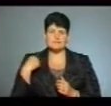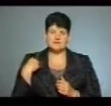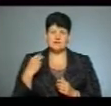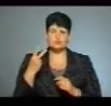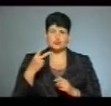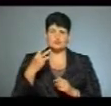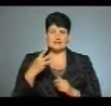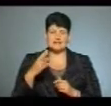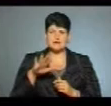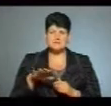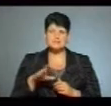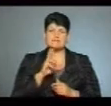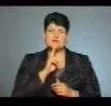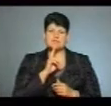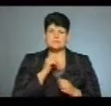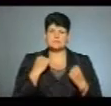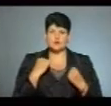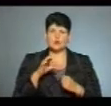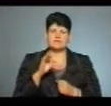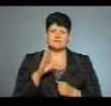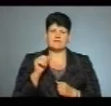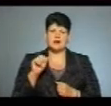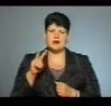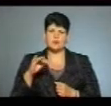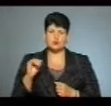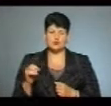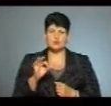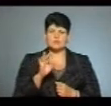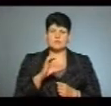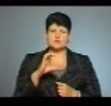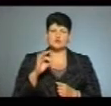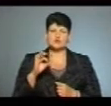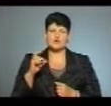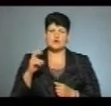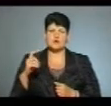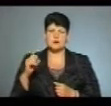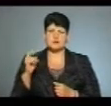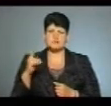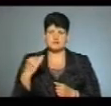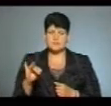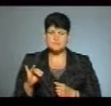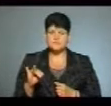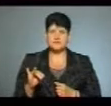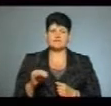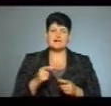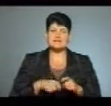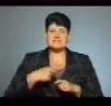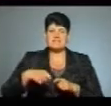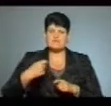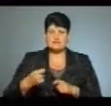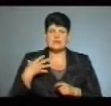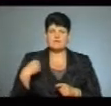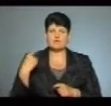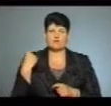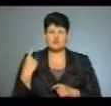у кременецьких спортсменів Олеся Вальнюка і Олександра Соха. В естафеті перше місце здобула команда «Львів-1»,